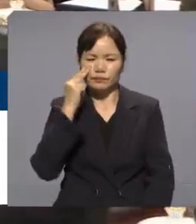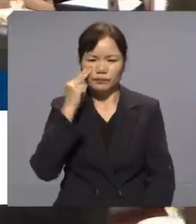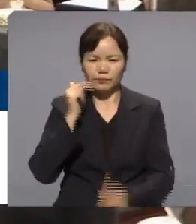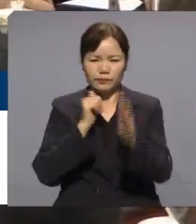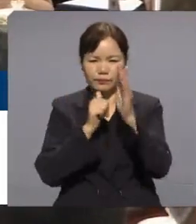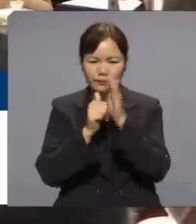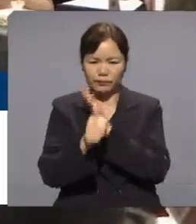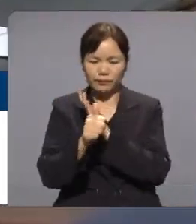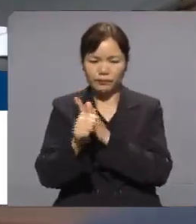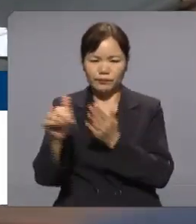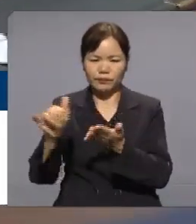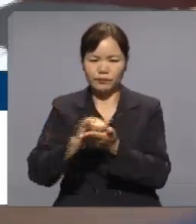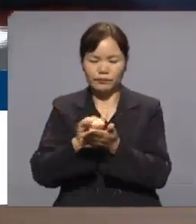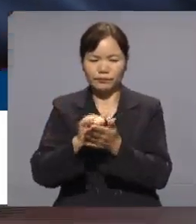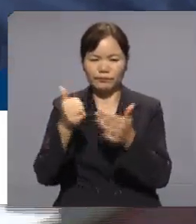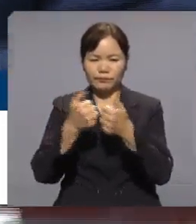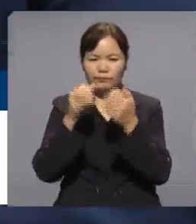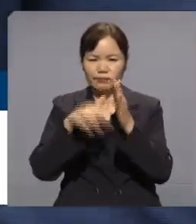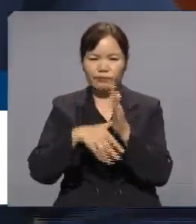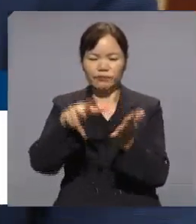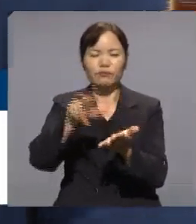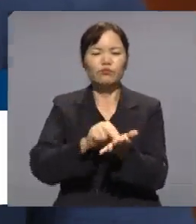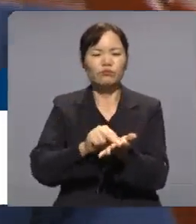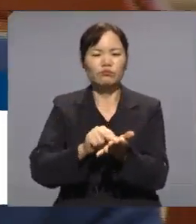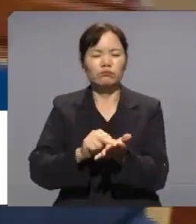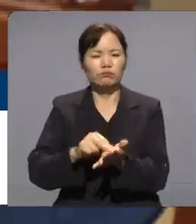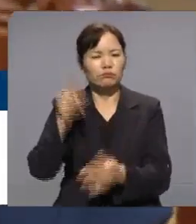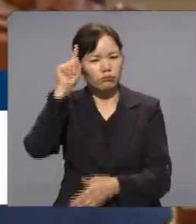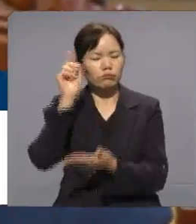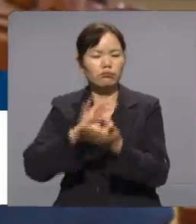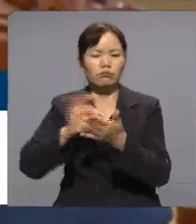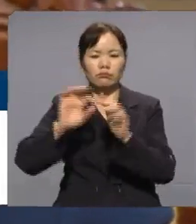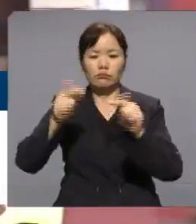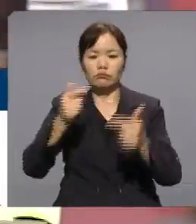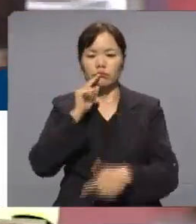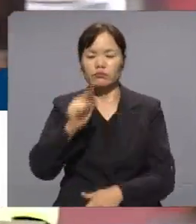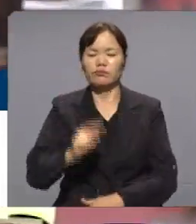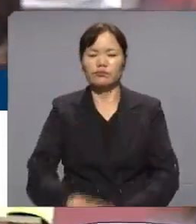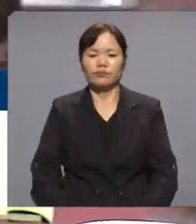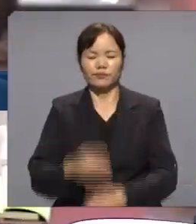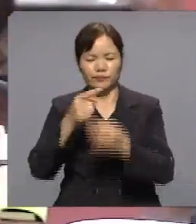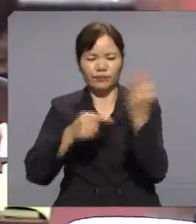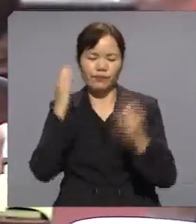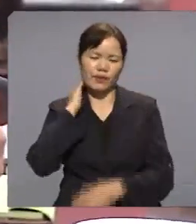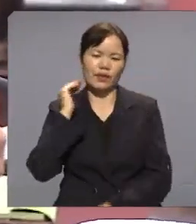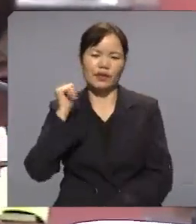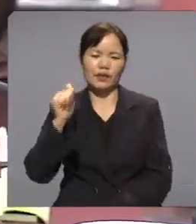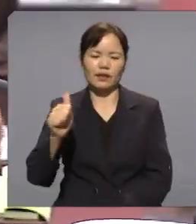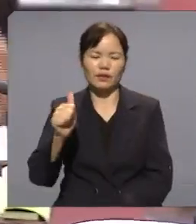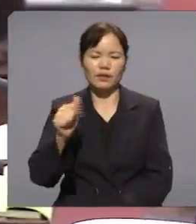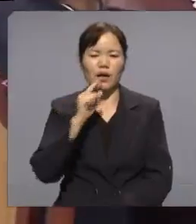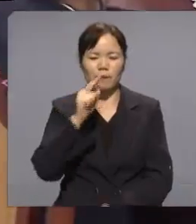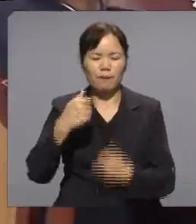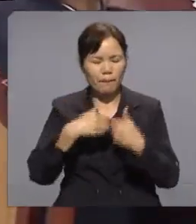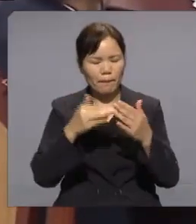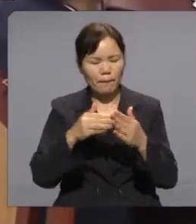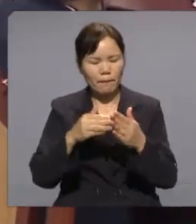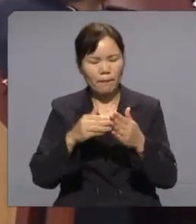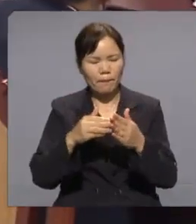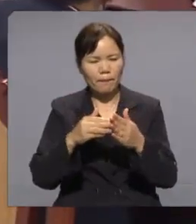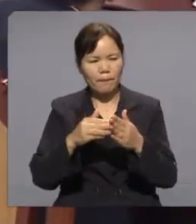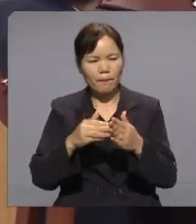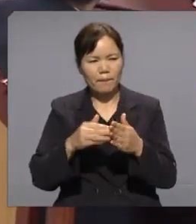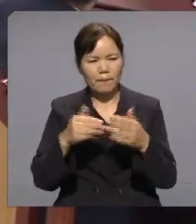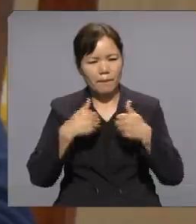간 뉴욕 회동 당시 논란도 전혀 개의치 않고 있다고 말했는데 윤 대통령의 비속어 논란을 의식한